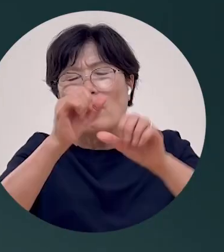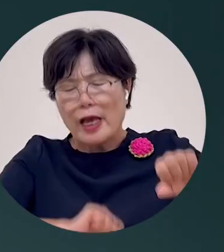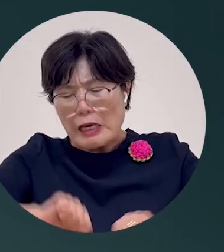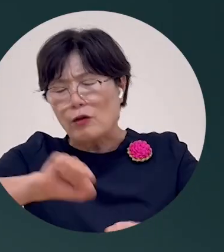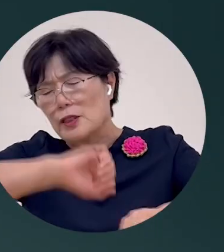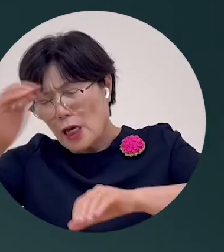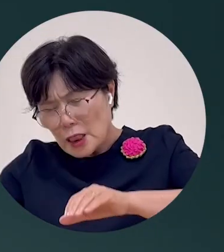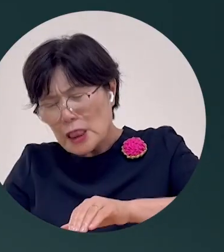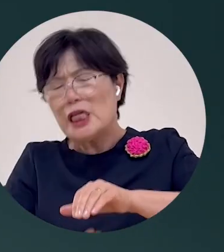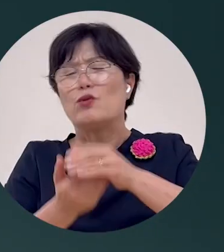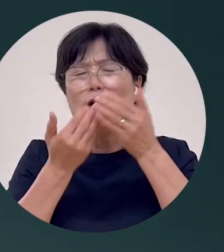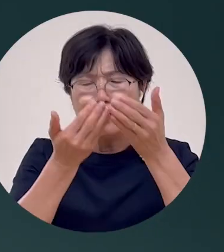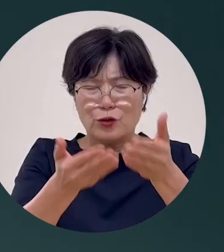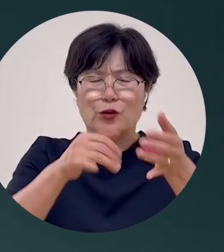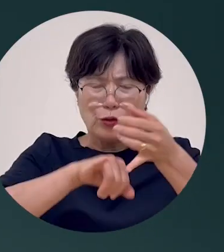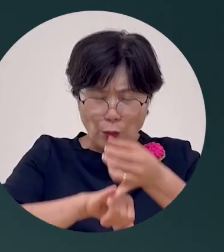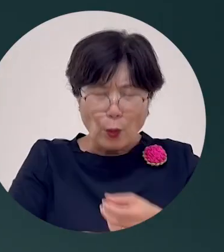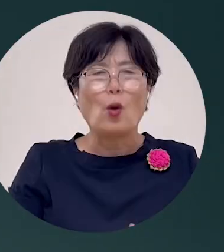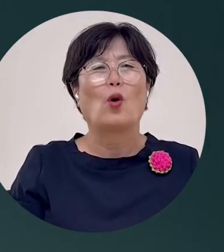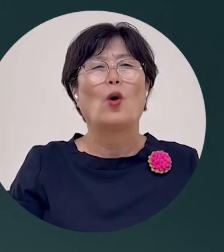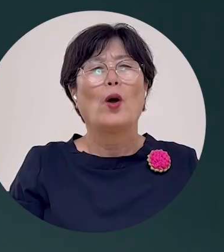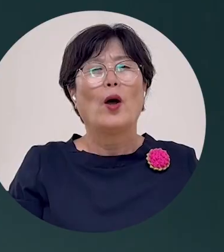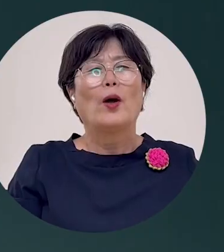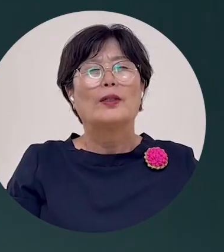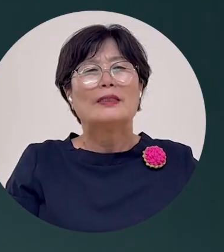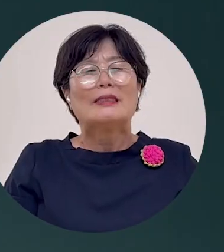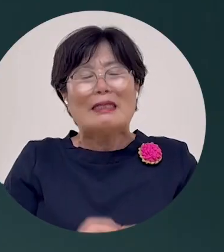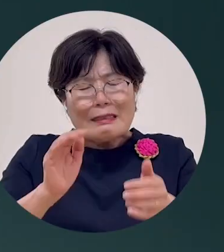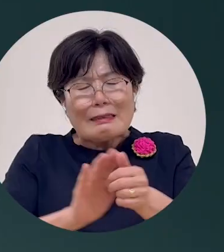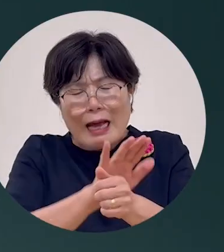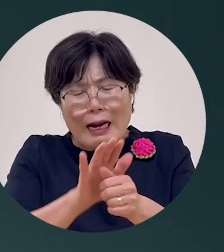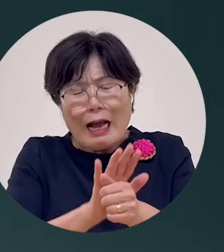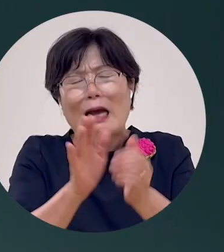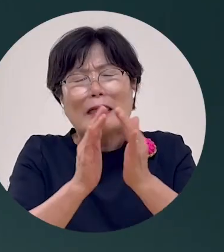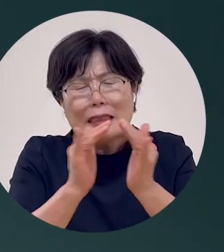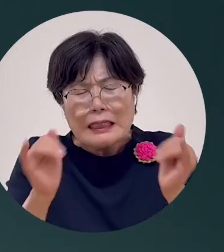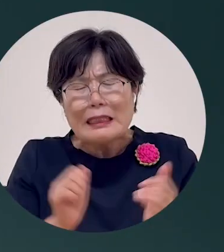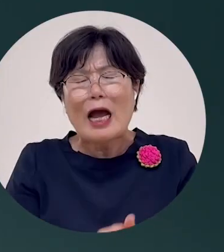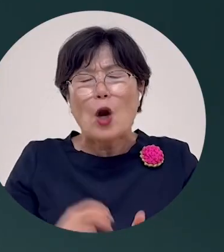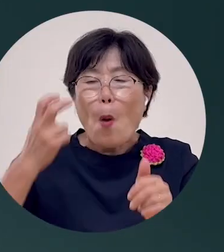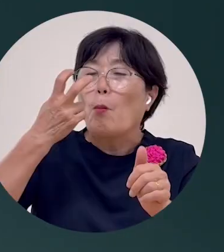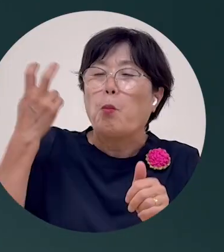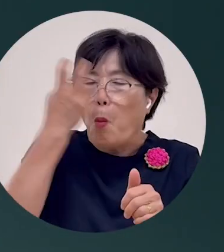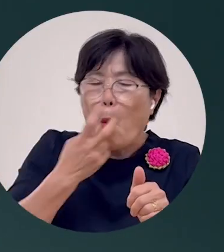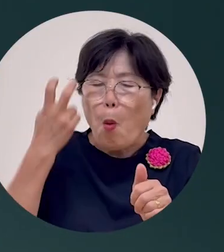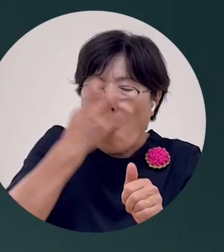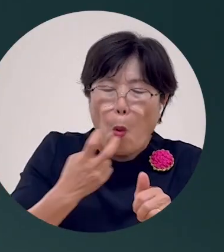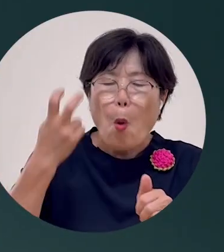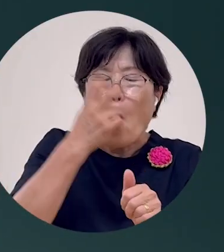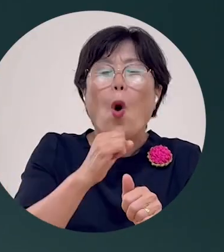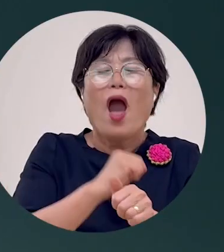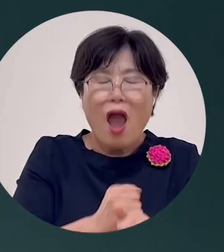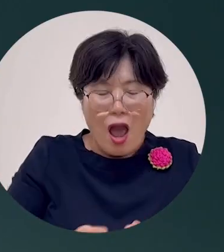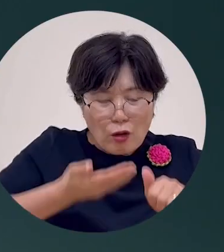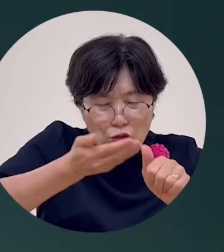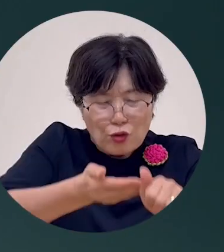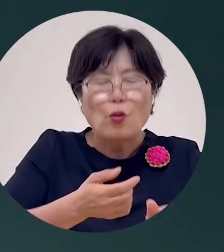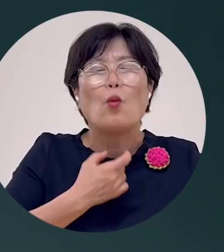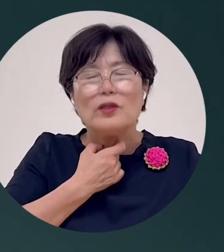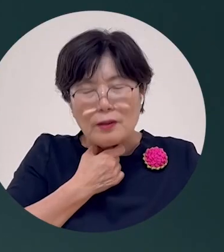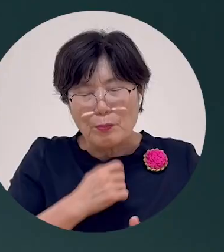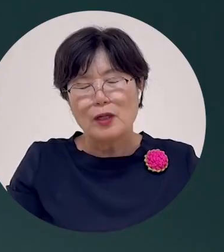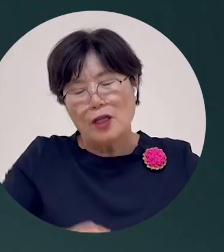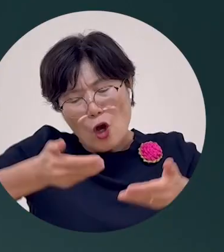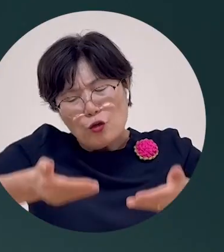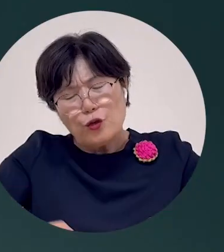그렇게 사랑하는 인간을 보호해주고 싶은 눈으로 쉬지 않고 지켜보고